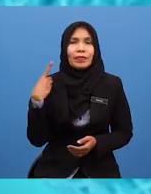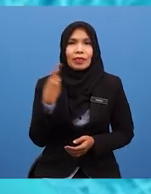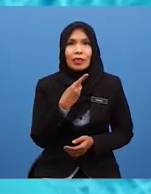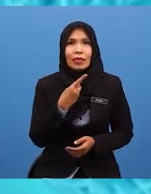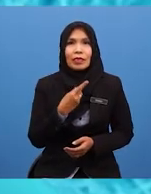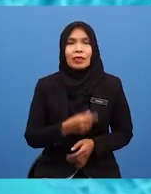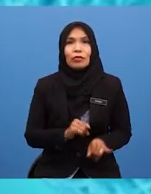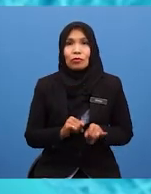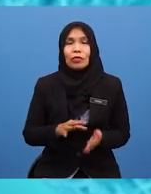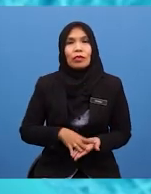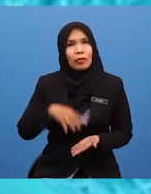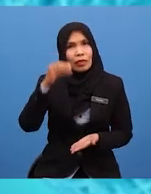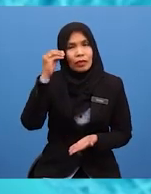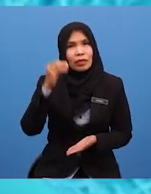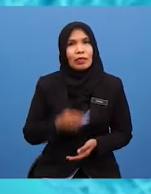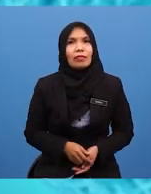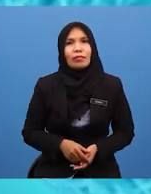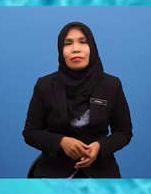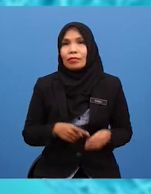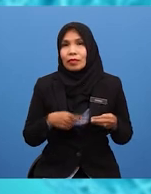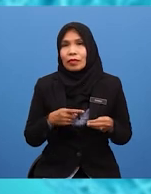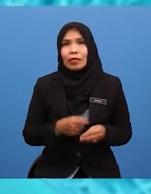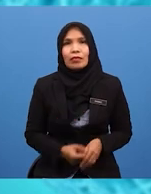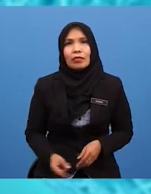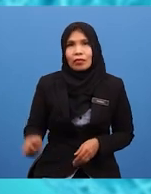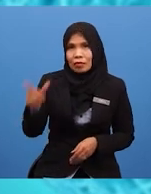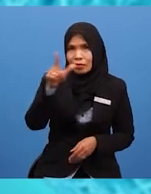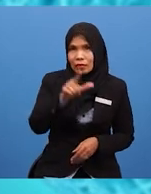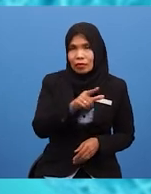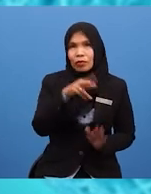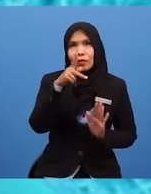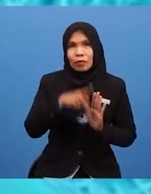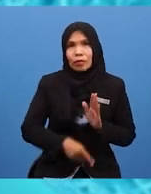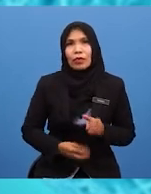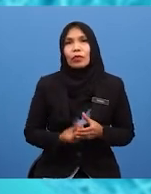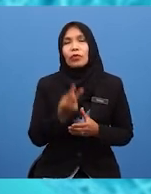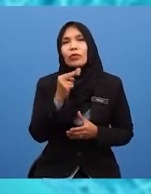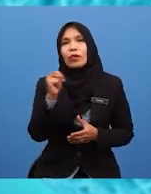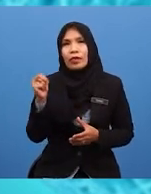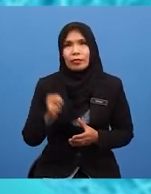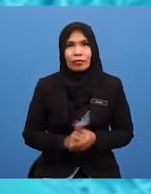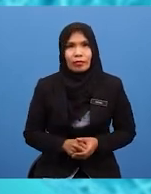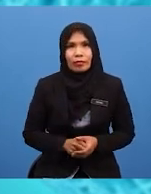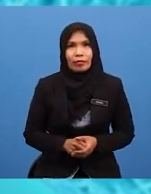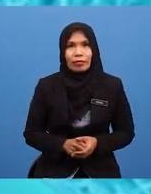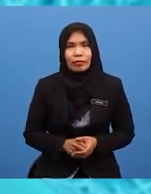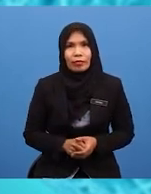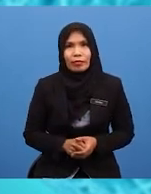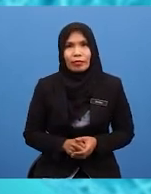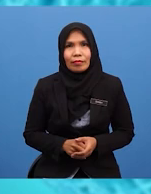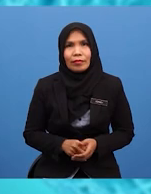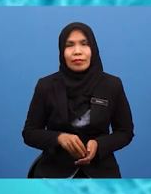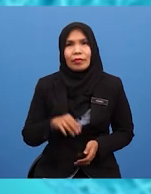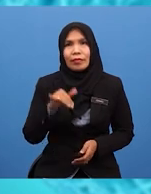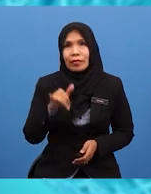Kita turut belajar berkaitan dengan lengkung pertumbuhan yang berbentuk